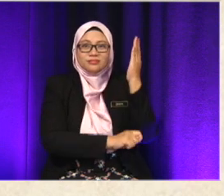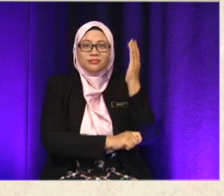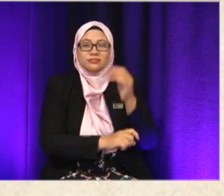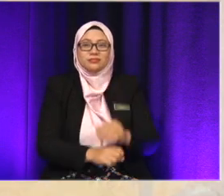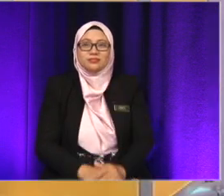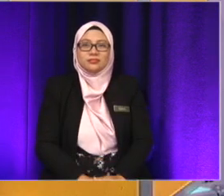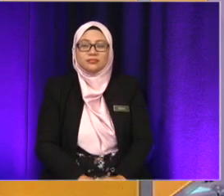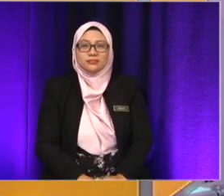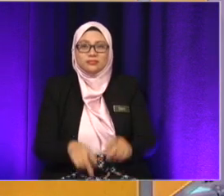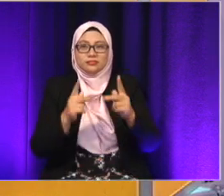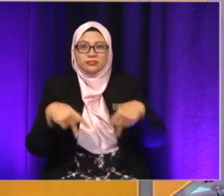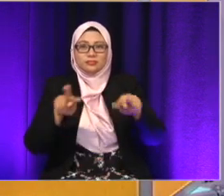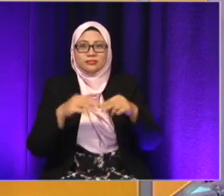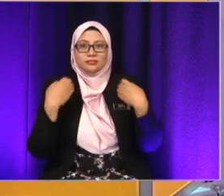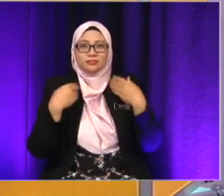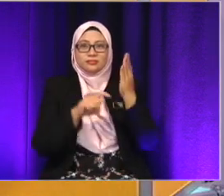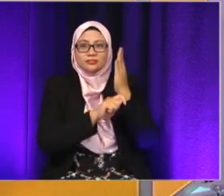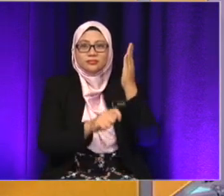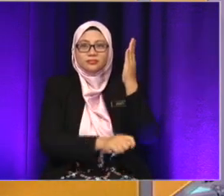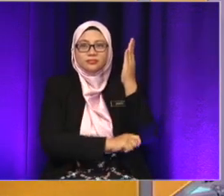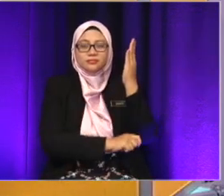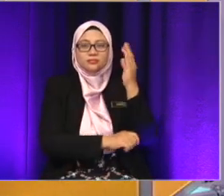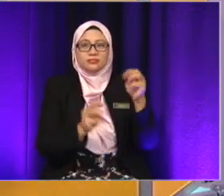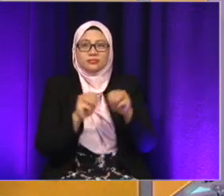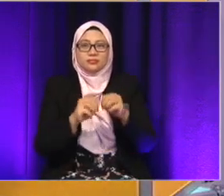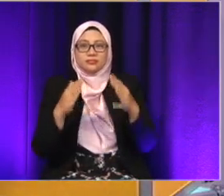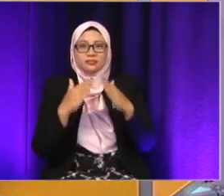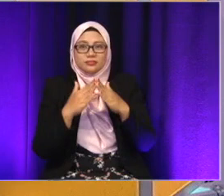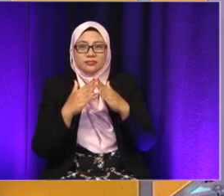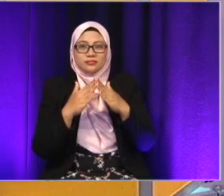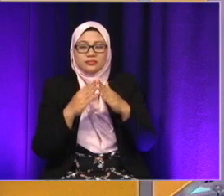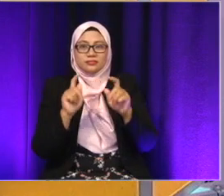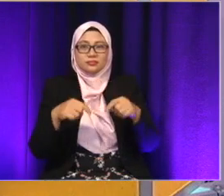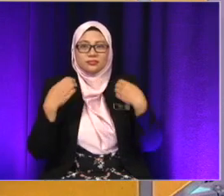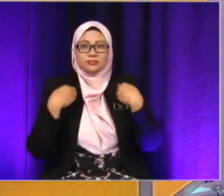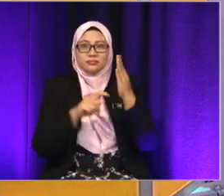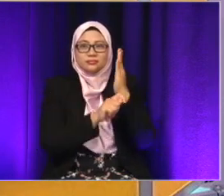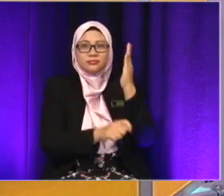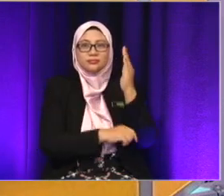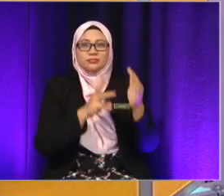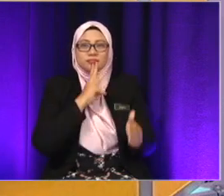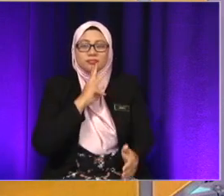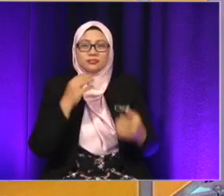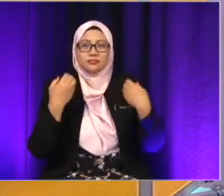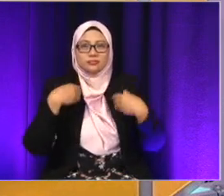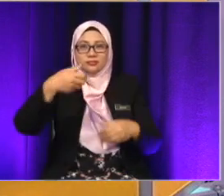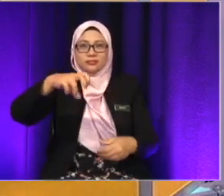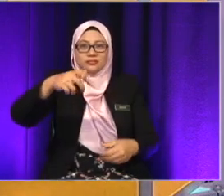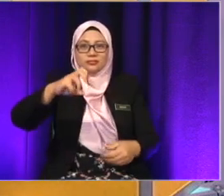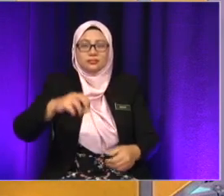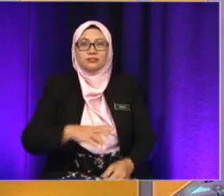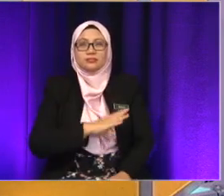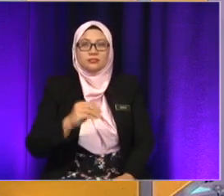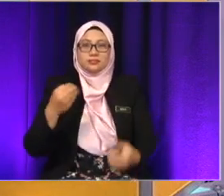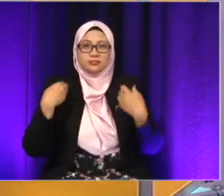tangki. Kalau tak tangki tak jadi sistem hidrolik. Macam rumah lah kan. Di rumah mesti ada tangki air. Bawah ada paip air, bawah ada kepala